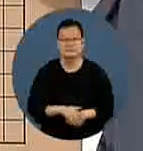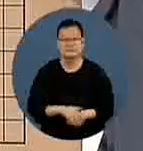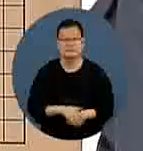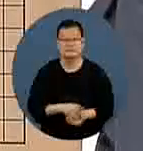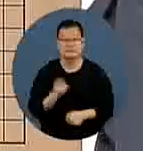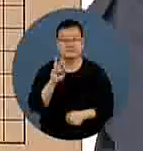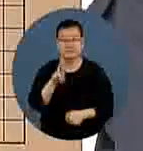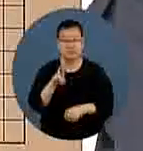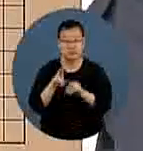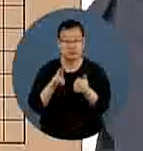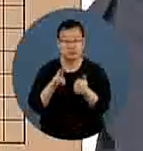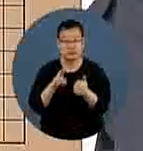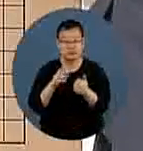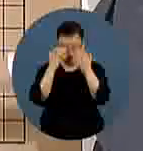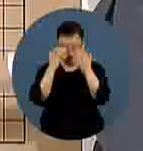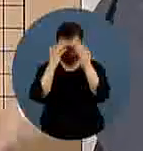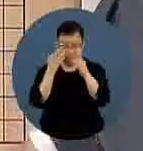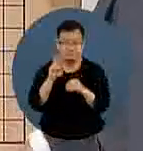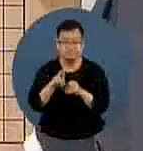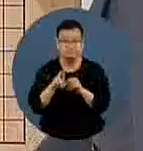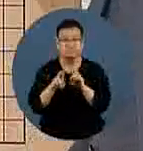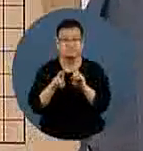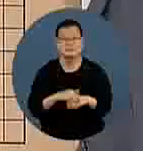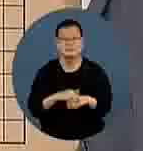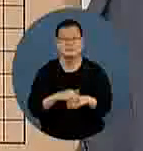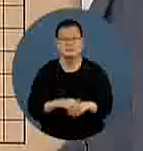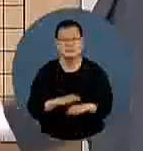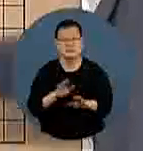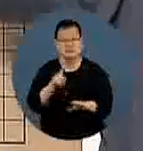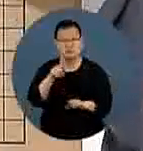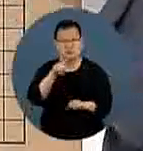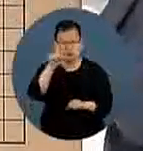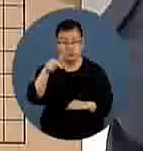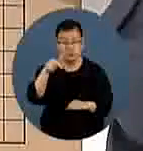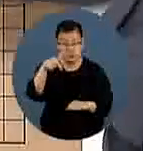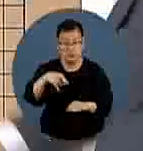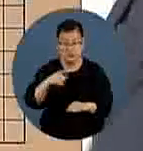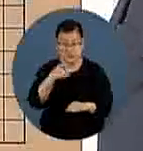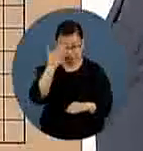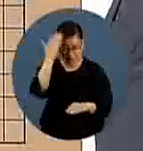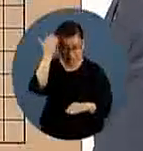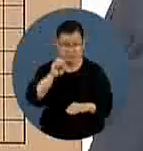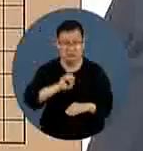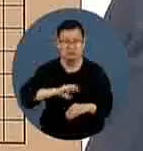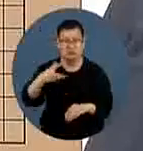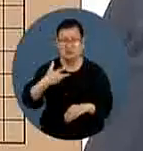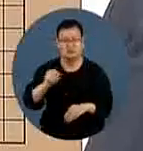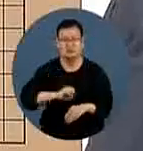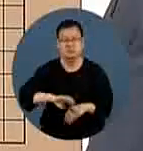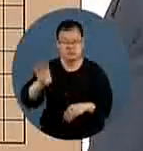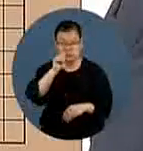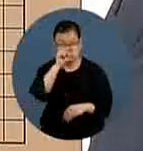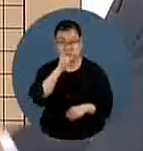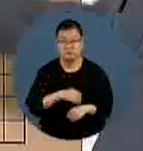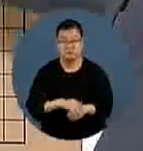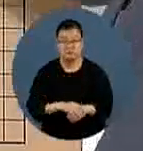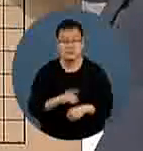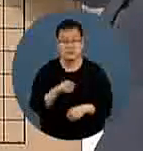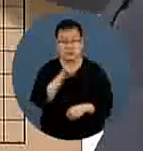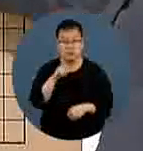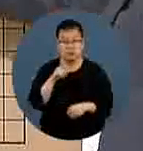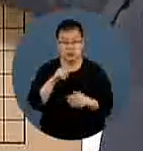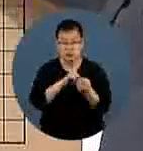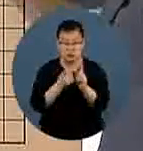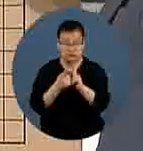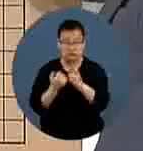막히면 괴로우니까 나가서 지금도 버려야 됩니다. 귀를 이렇게. 버리면 잘 죽지도 않을 뿐더러 수상전이